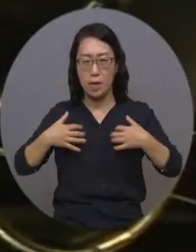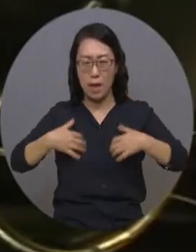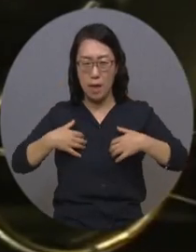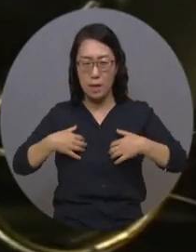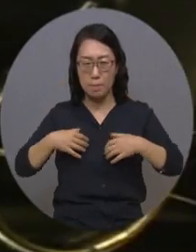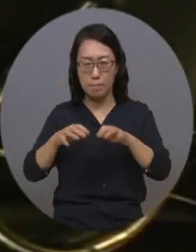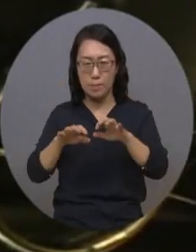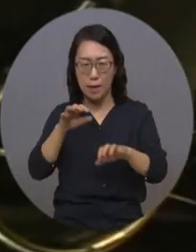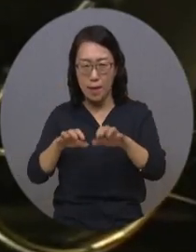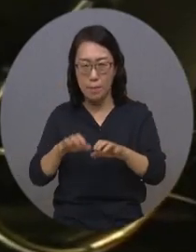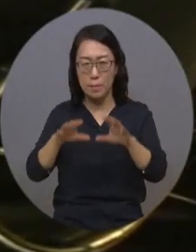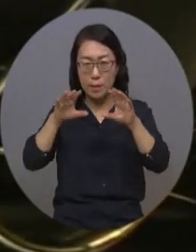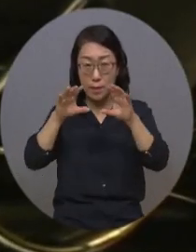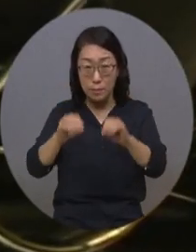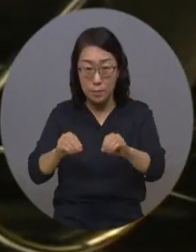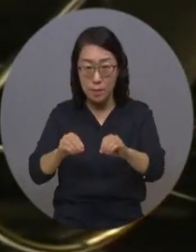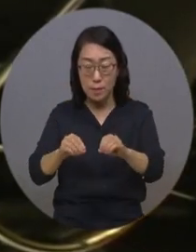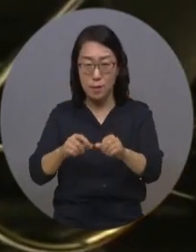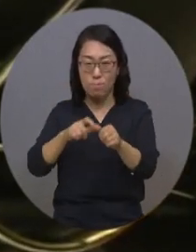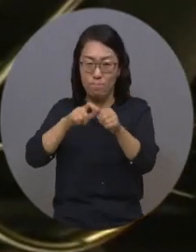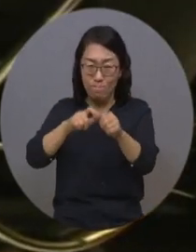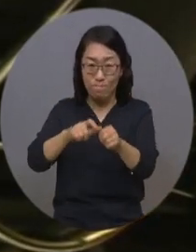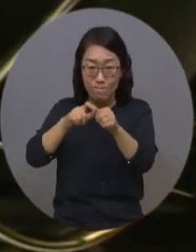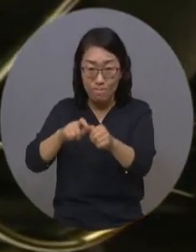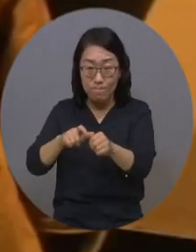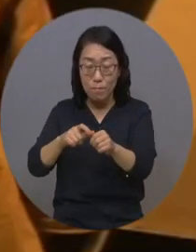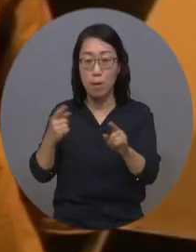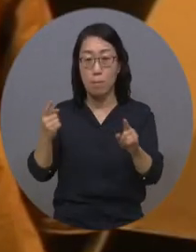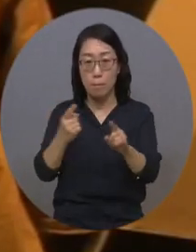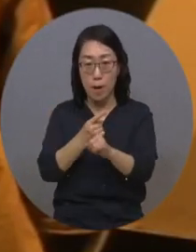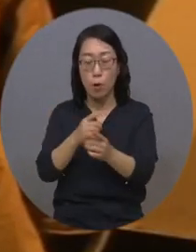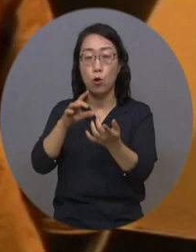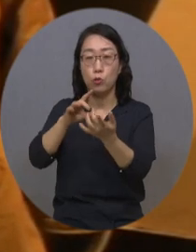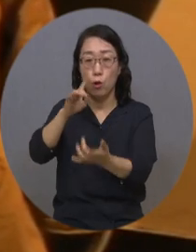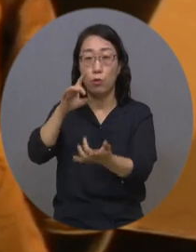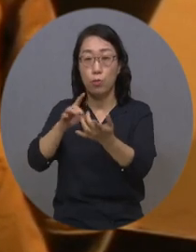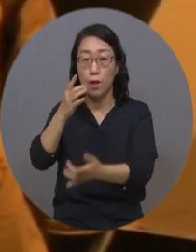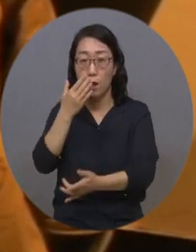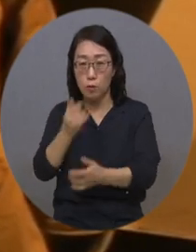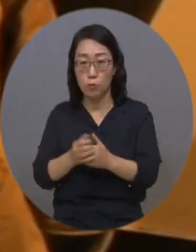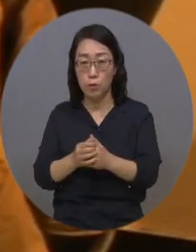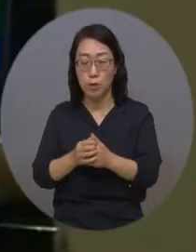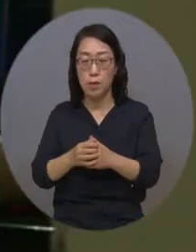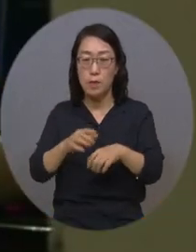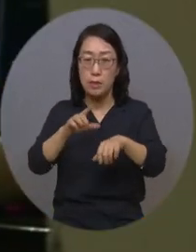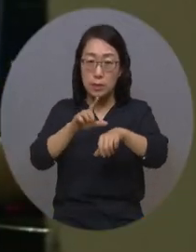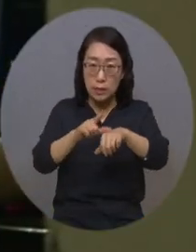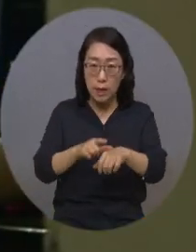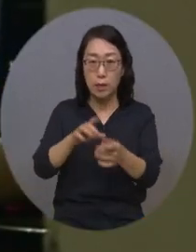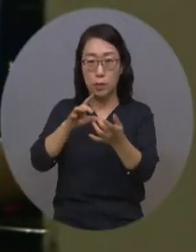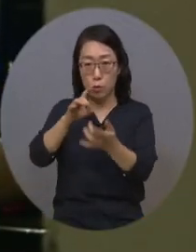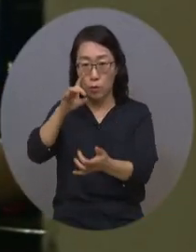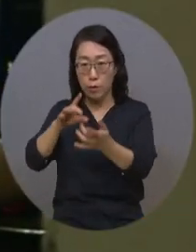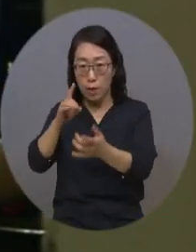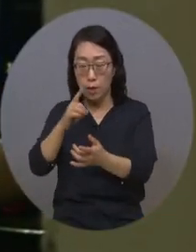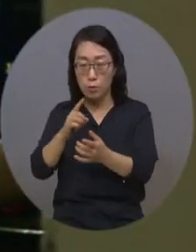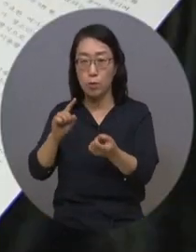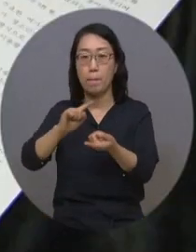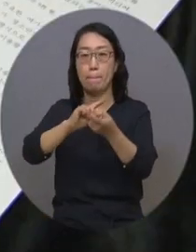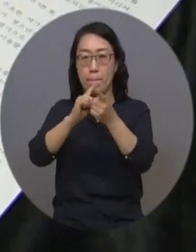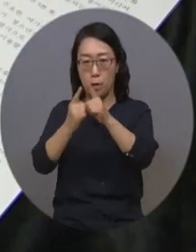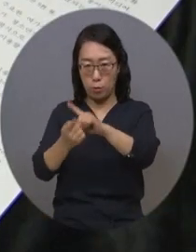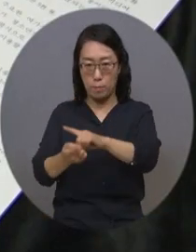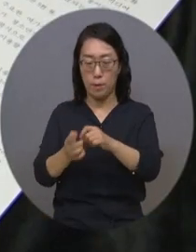셧다운제 가 10년 만에 폐지 되고 선택적 셧다운제 인 개임 시간선택제 로 일어나 됩니다